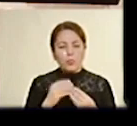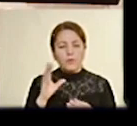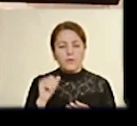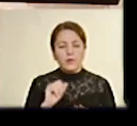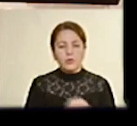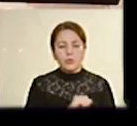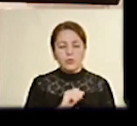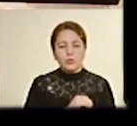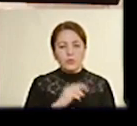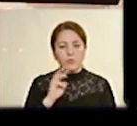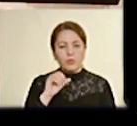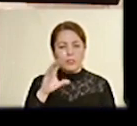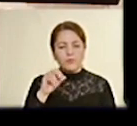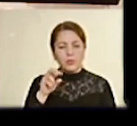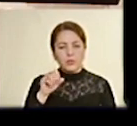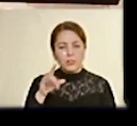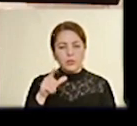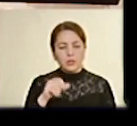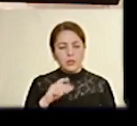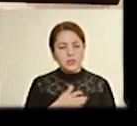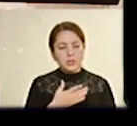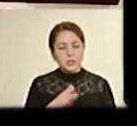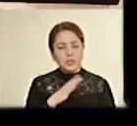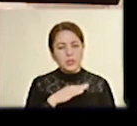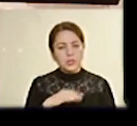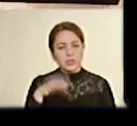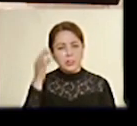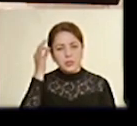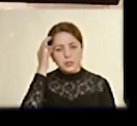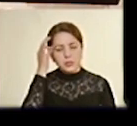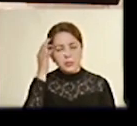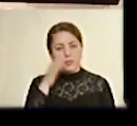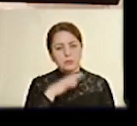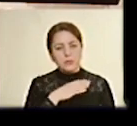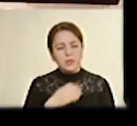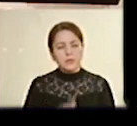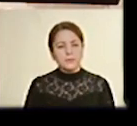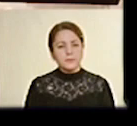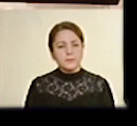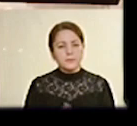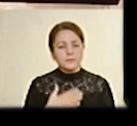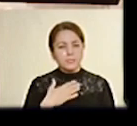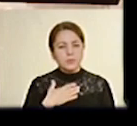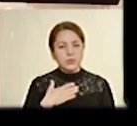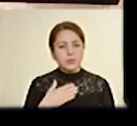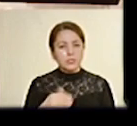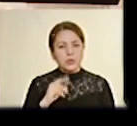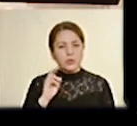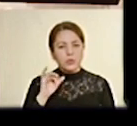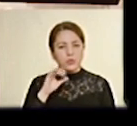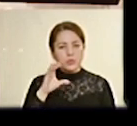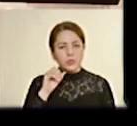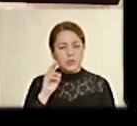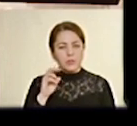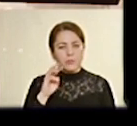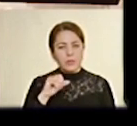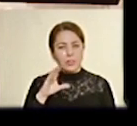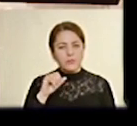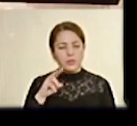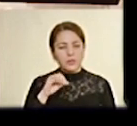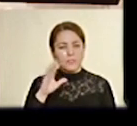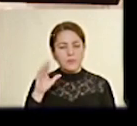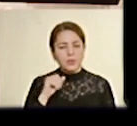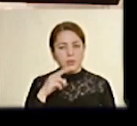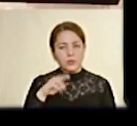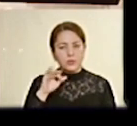kabi turlarga bo'lgan edik, to'g'rimi? Yodingizga tushdimi? Xo'sh, biz kusak mevali va dukkak